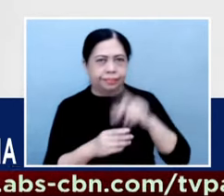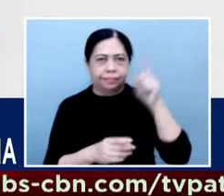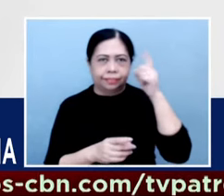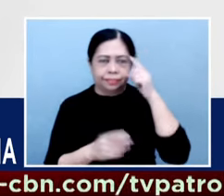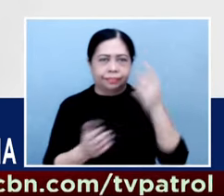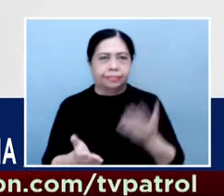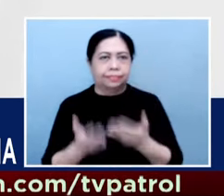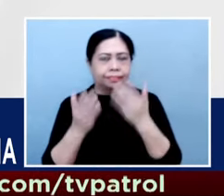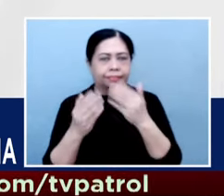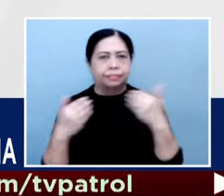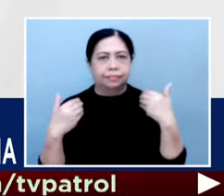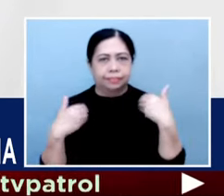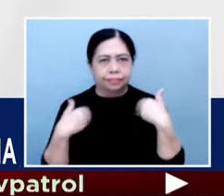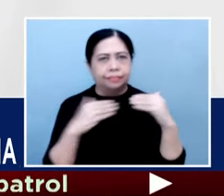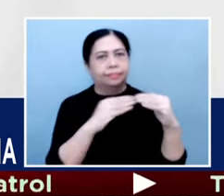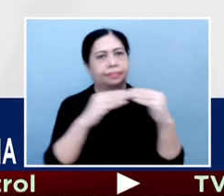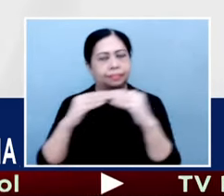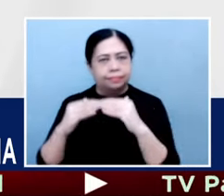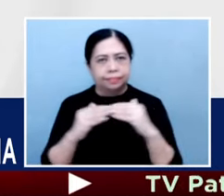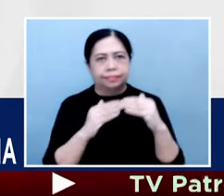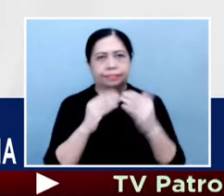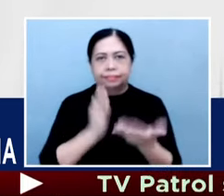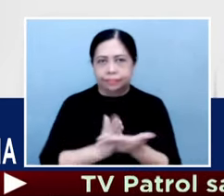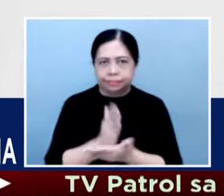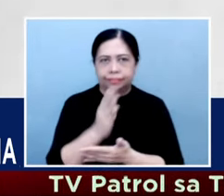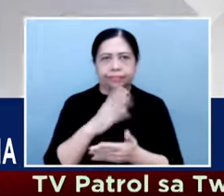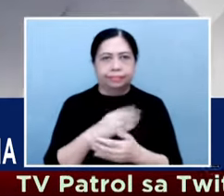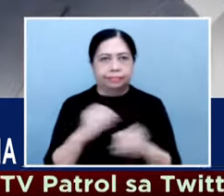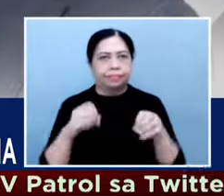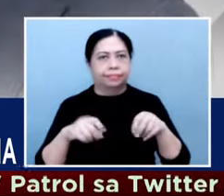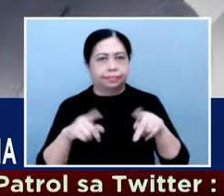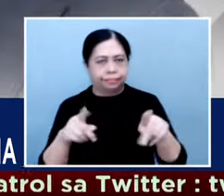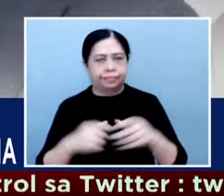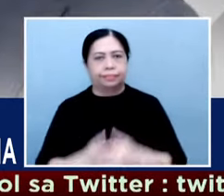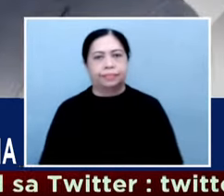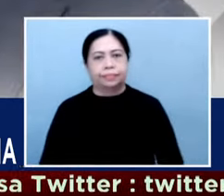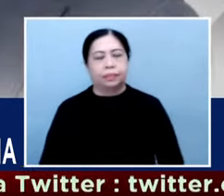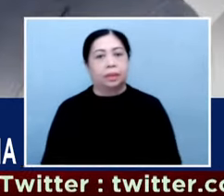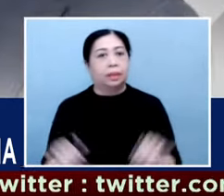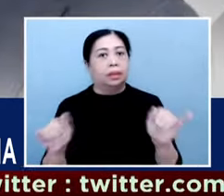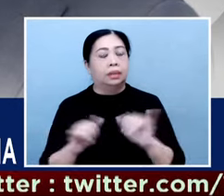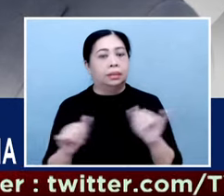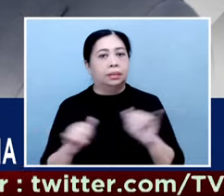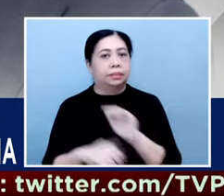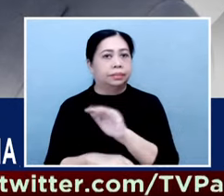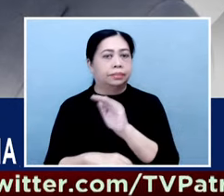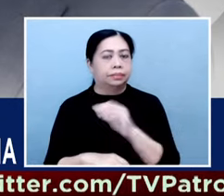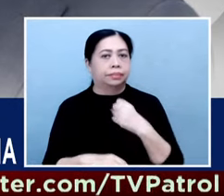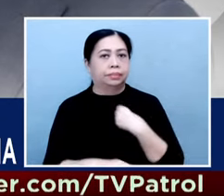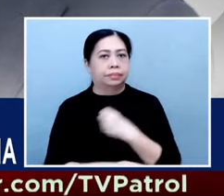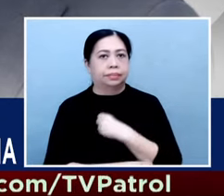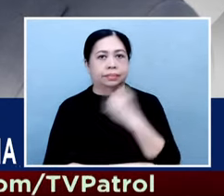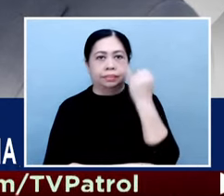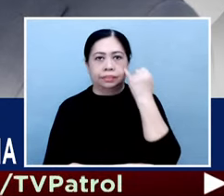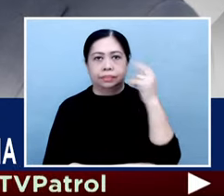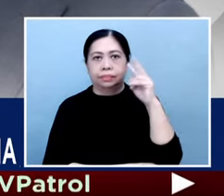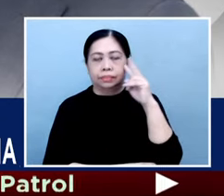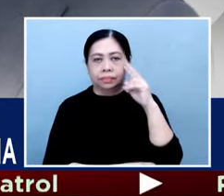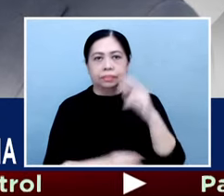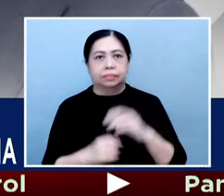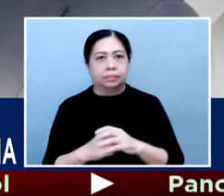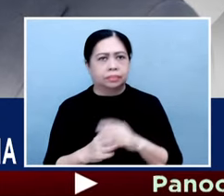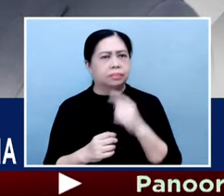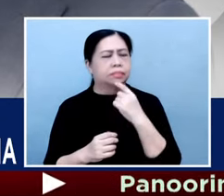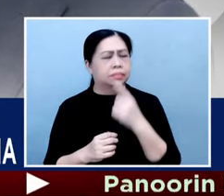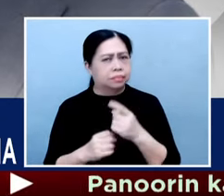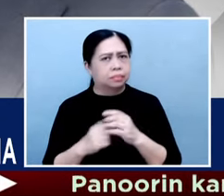ang pagkakaroon ng pantay-pantay na karapatan at oportunidad. Ganito rin ang panawagan ni Senator Joel Villanueva na